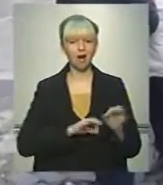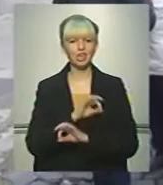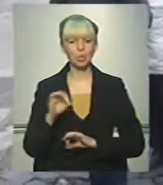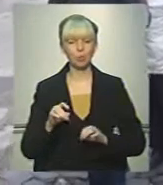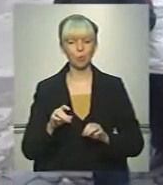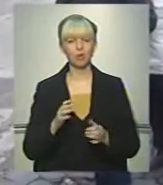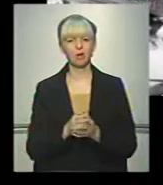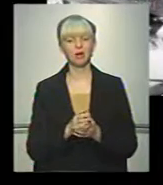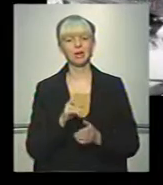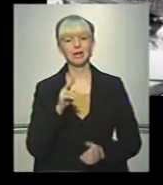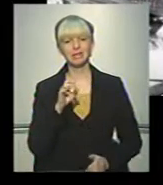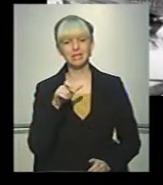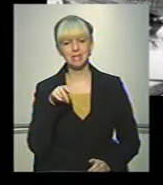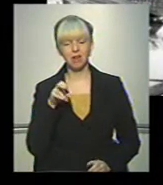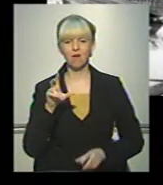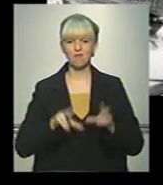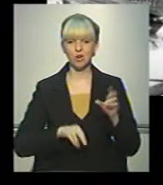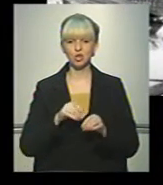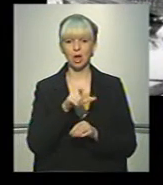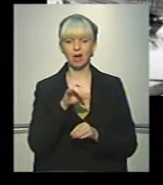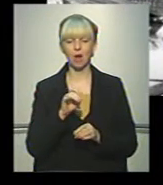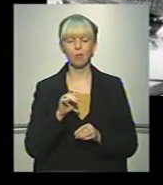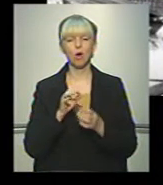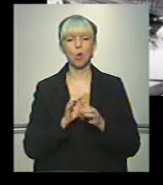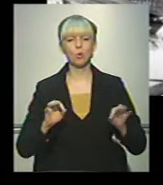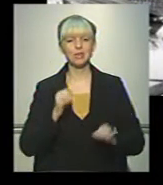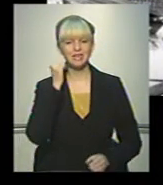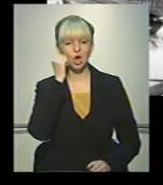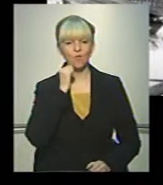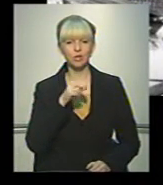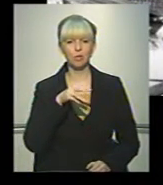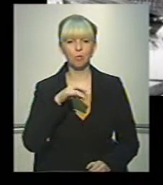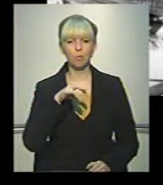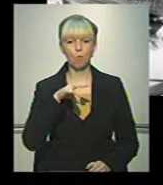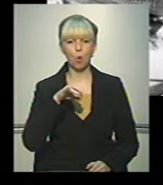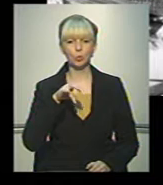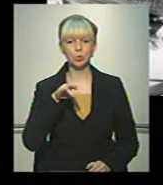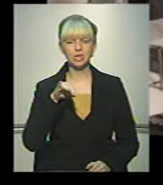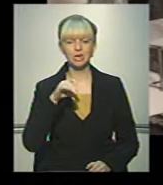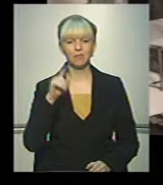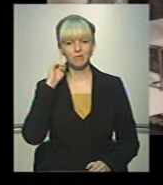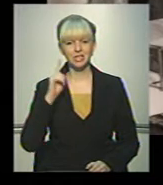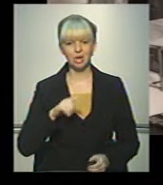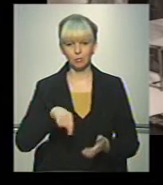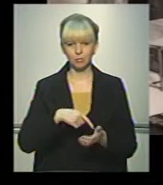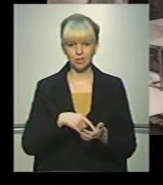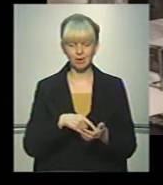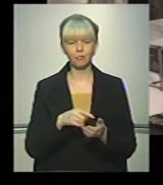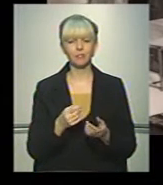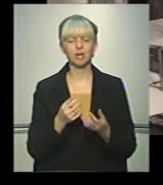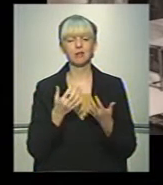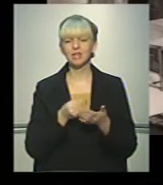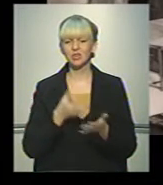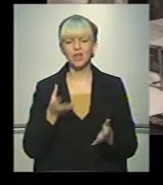архітектурним проєктом Фрідріха Кізлера вважають і храм-музей старовинних манускриптів в ізраїльському містечку Єрусалим. Неоцінений внесок